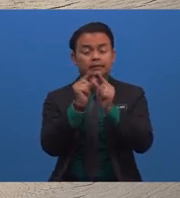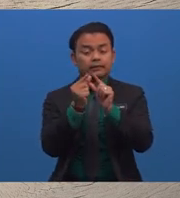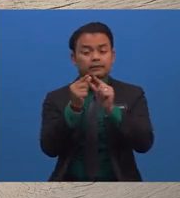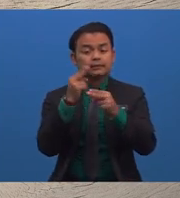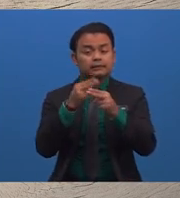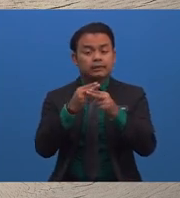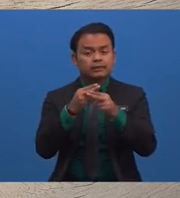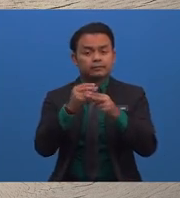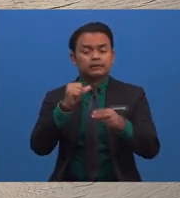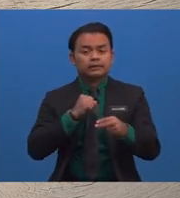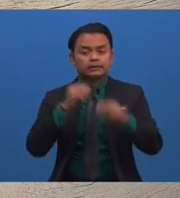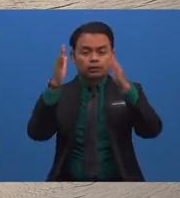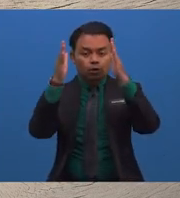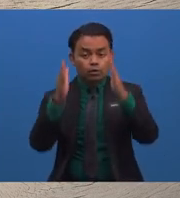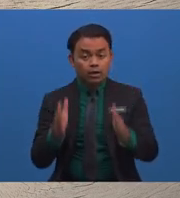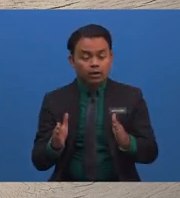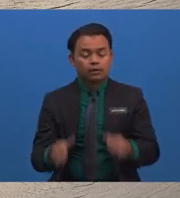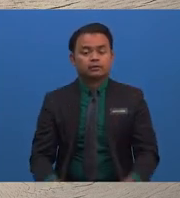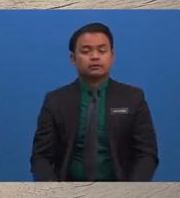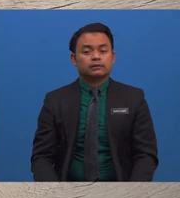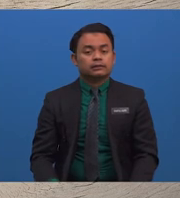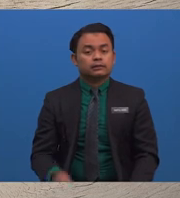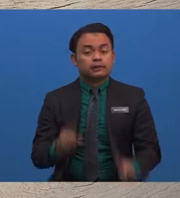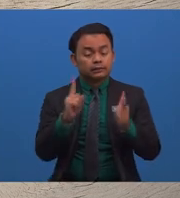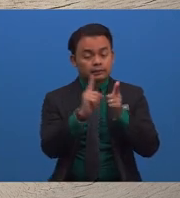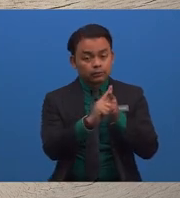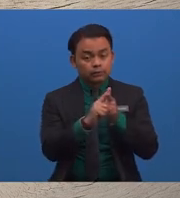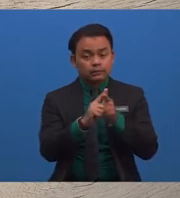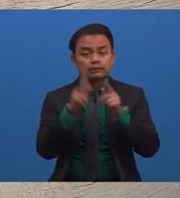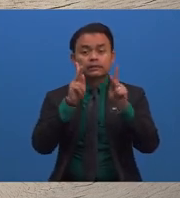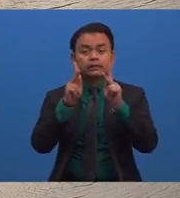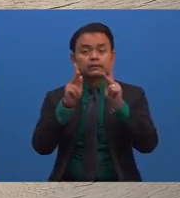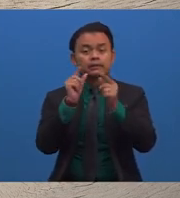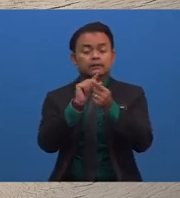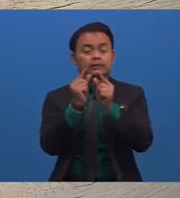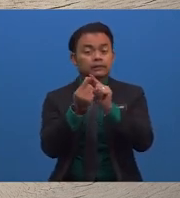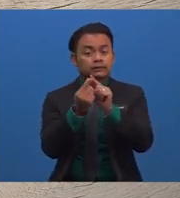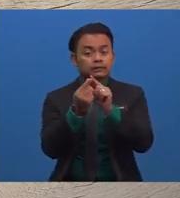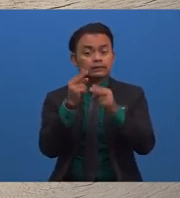orang, dan kedua, kata ganti nama diri tanya.